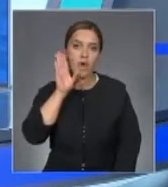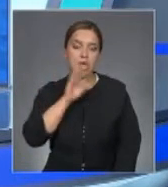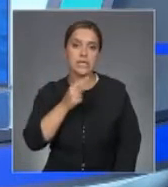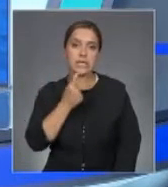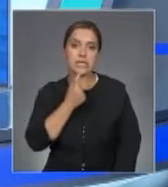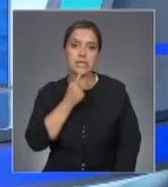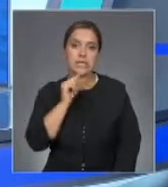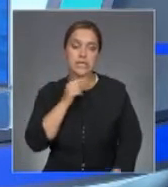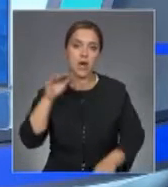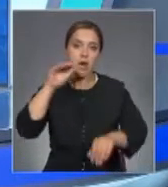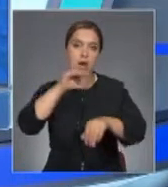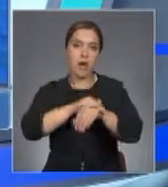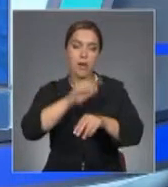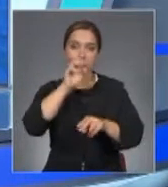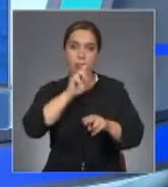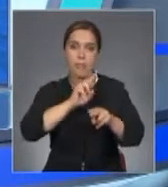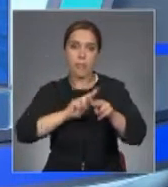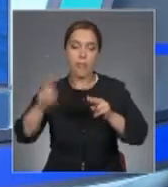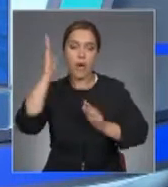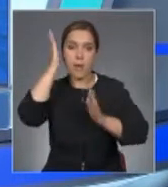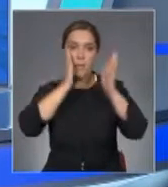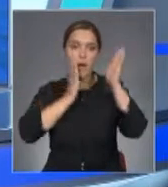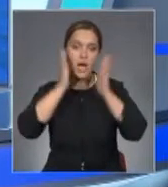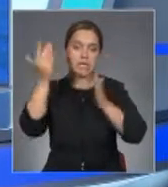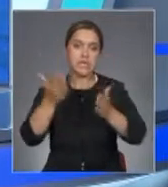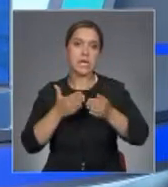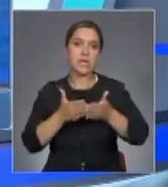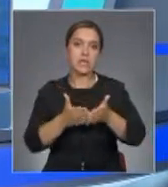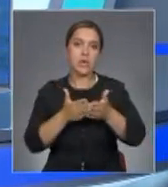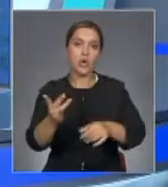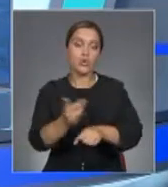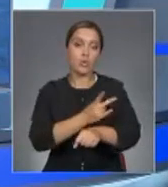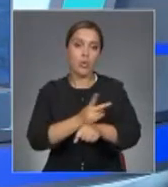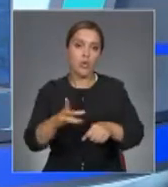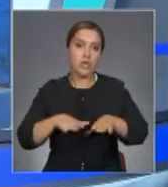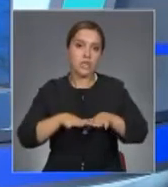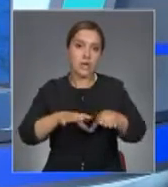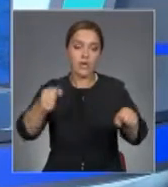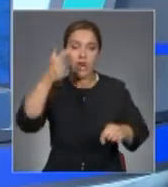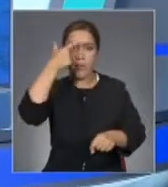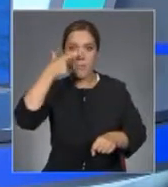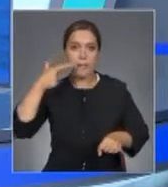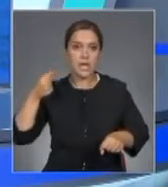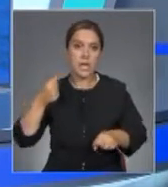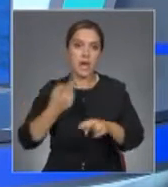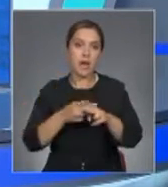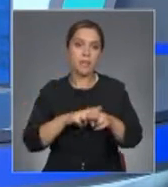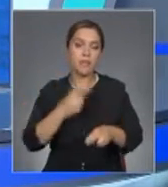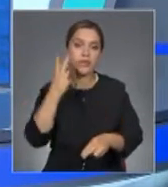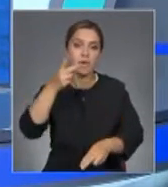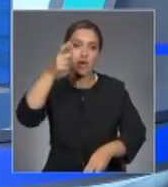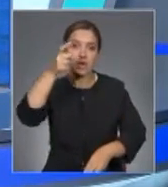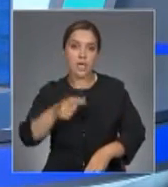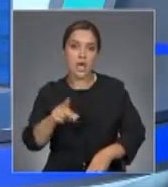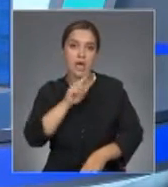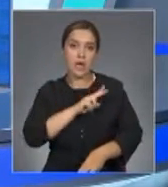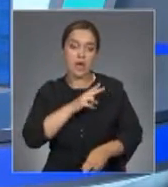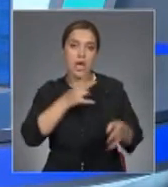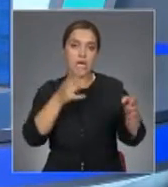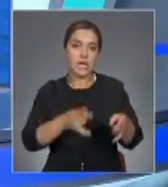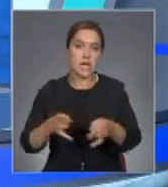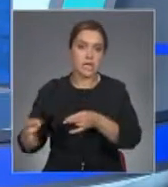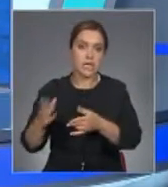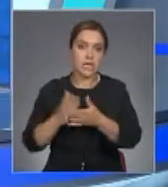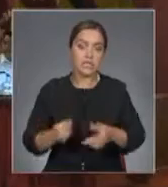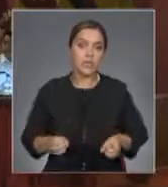Индонезии обнаружен пропавший малазийский танкер. Минувшую ночью его захватили пираты. В результате нападения 2 члена экипажа получили